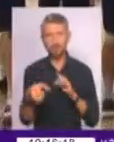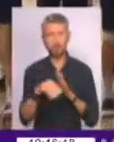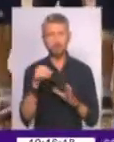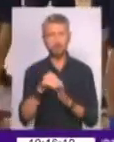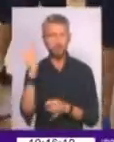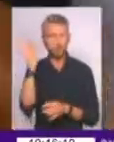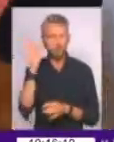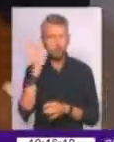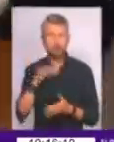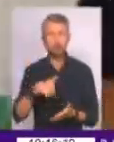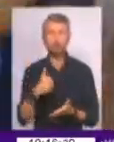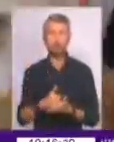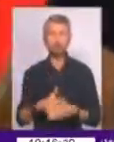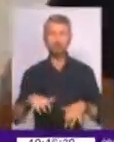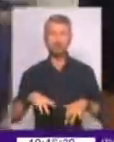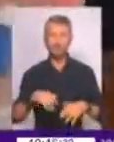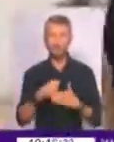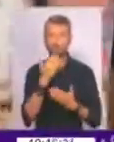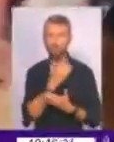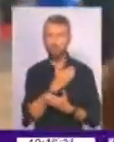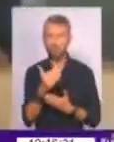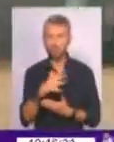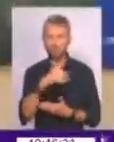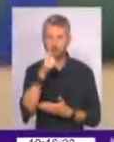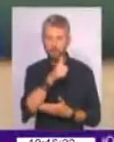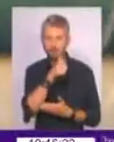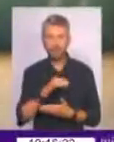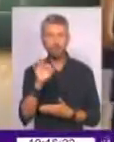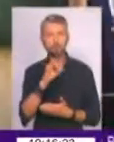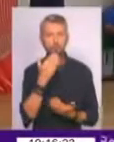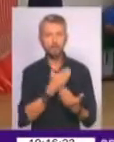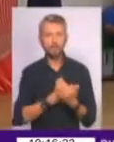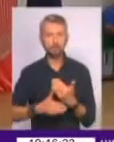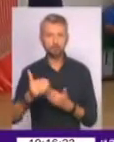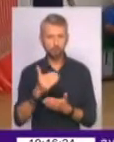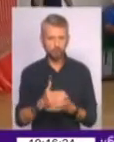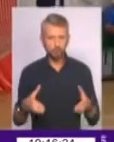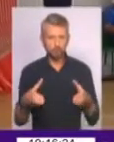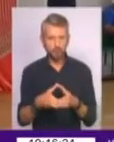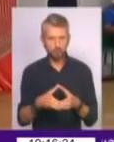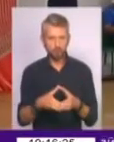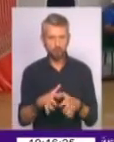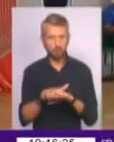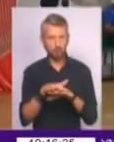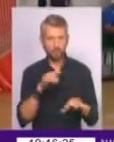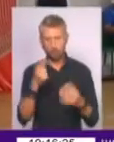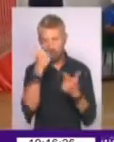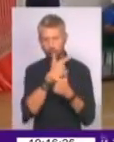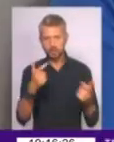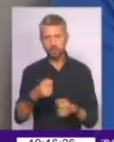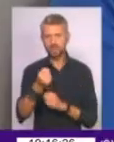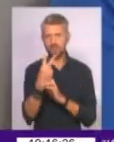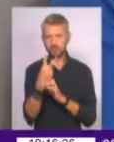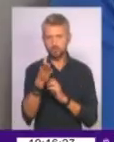Німеччини. Головний тренер до останнього тримав інтригу щодо остаточного складу команди. Він оголосив список топ-12